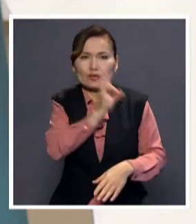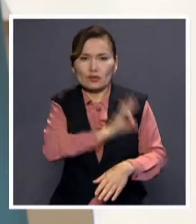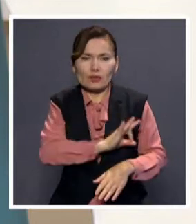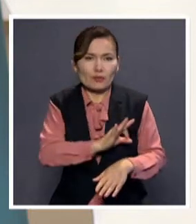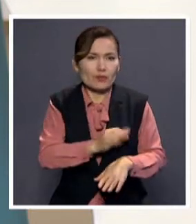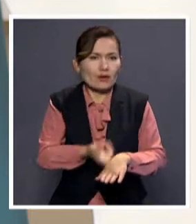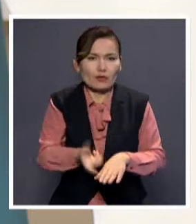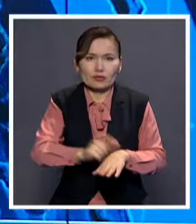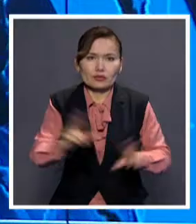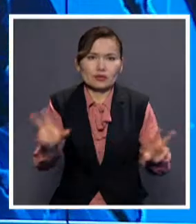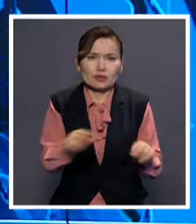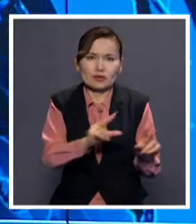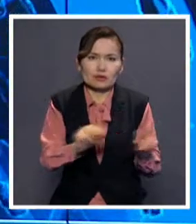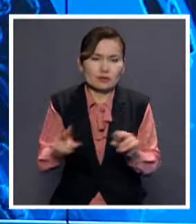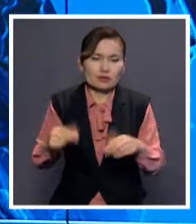сүйсінемін.